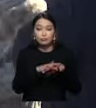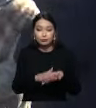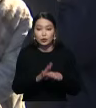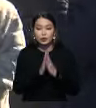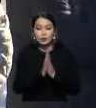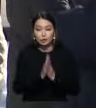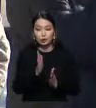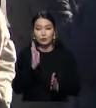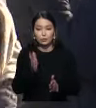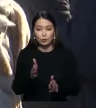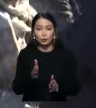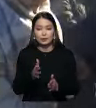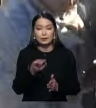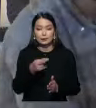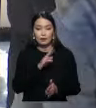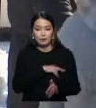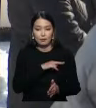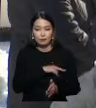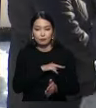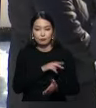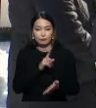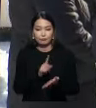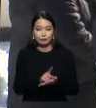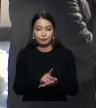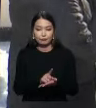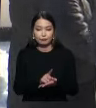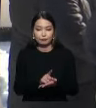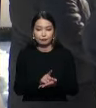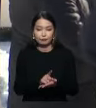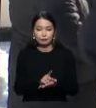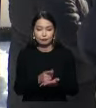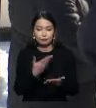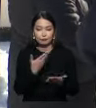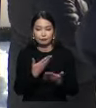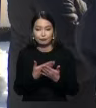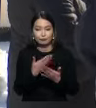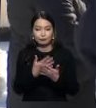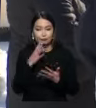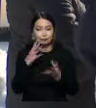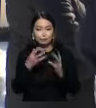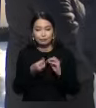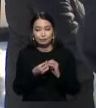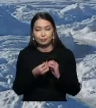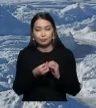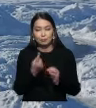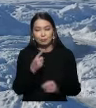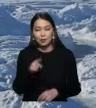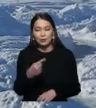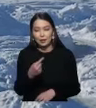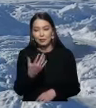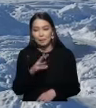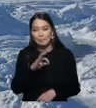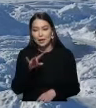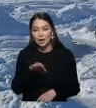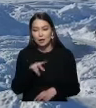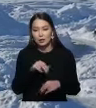СМР, строительно-монтажную работу. Сколько нужно предварительно? Предварительно сейчас проектная стоимость где-то 1,5 миллиарда. Деньги на